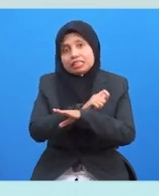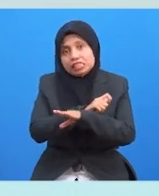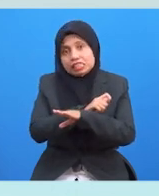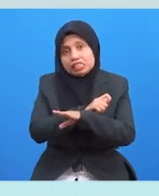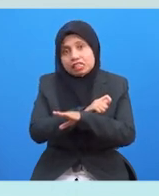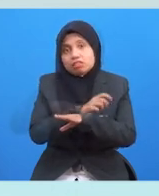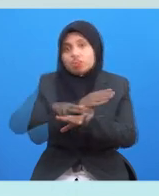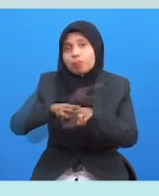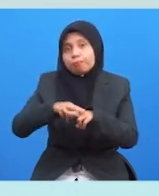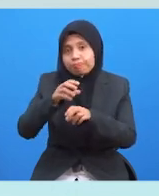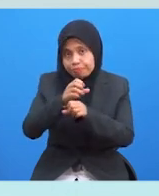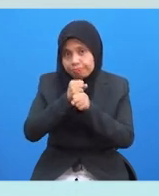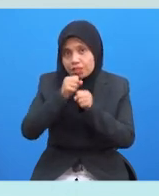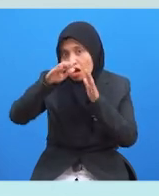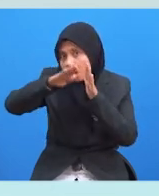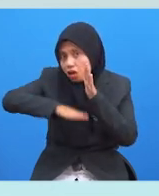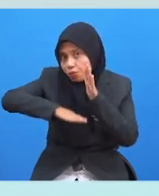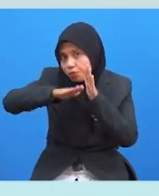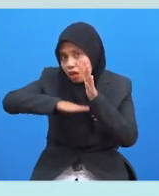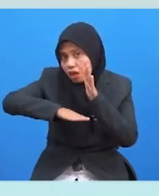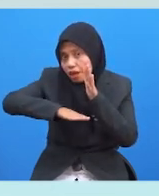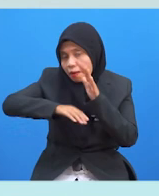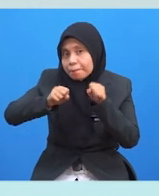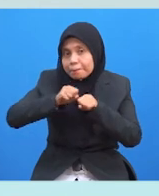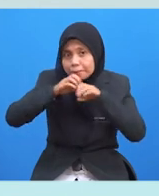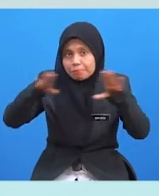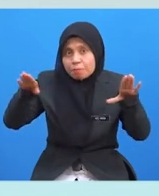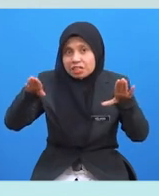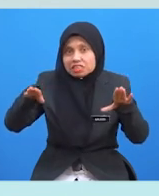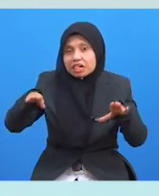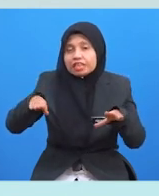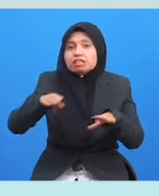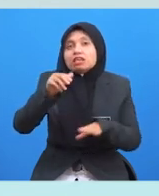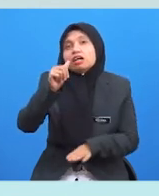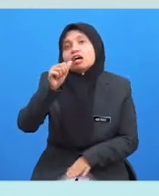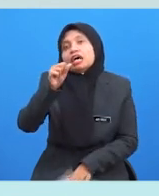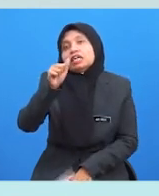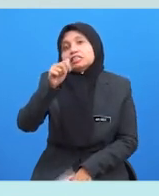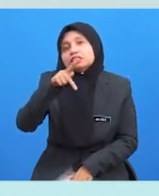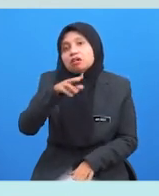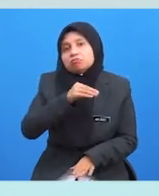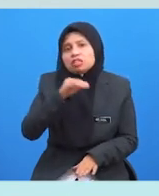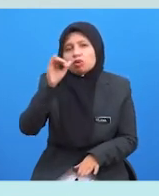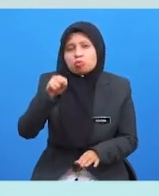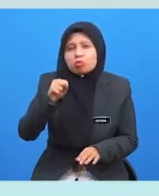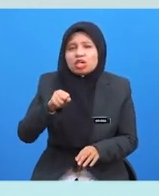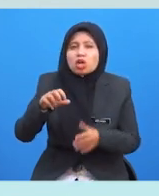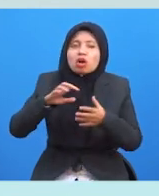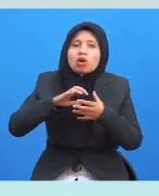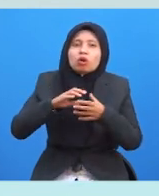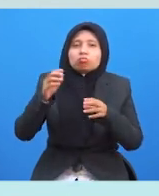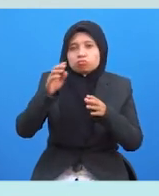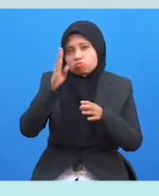dan komuter dapat mengurangkan pembebasan asap yang dapat